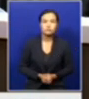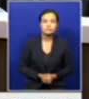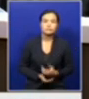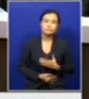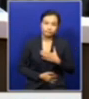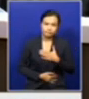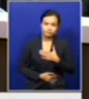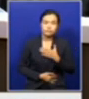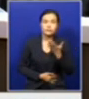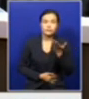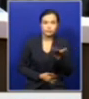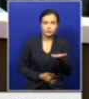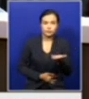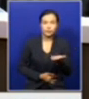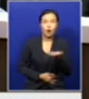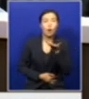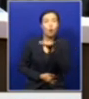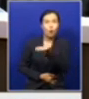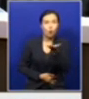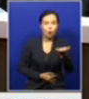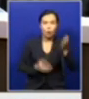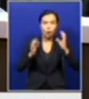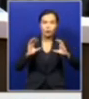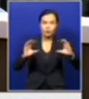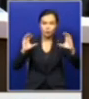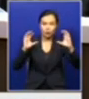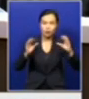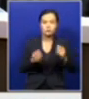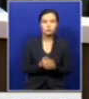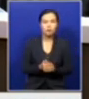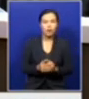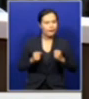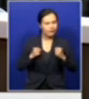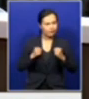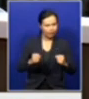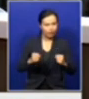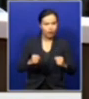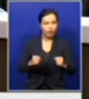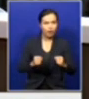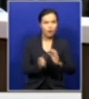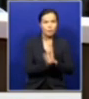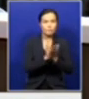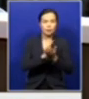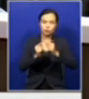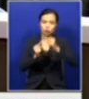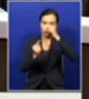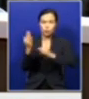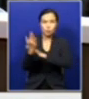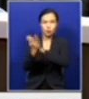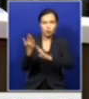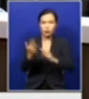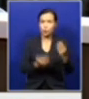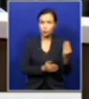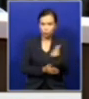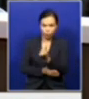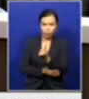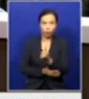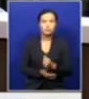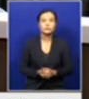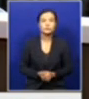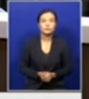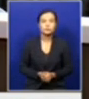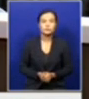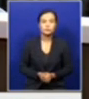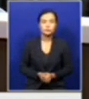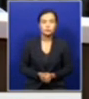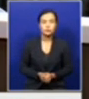ค่ะขอเรียกร้องให้รัฐบาลใช้ความกล้าหาญในการปฏิรูปประเทศโดยเร็วเพื่อพ